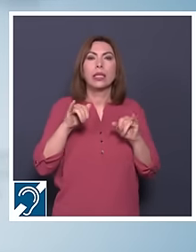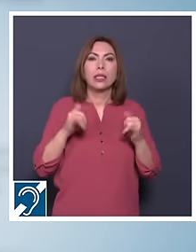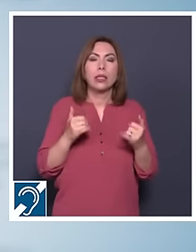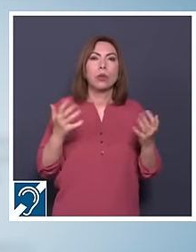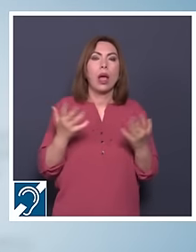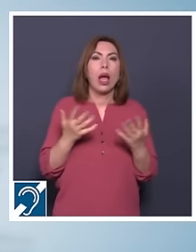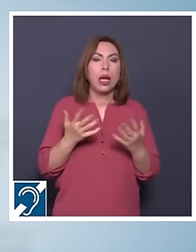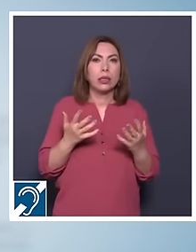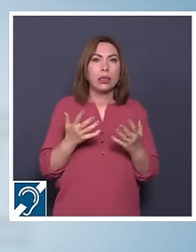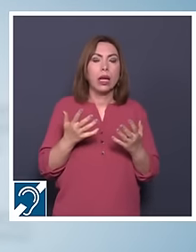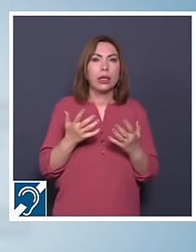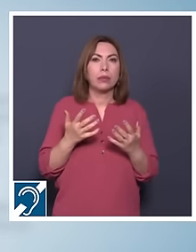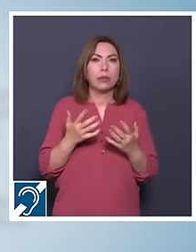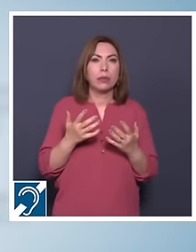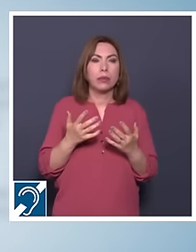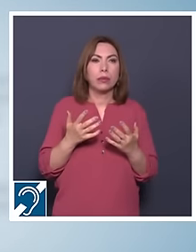situații în care